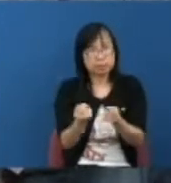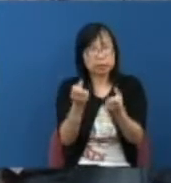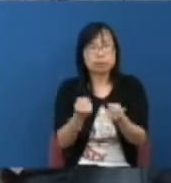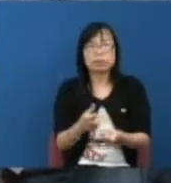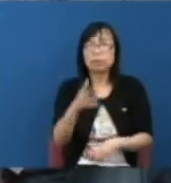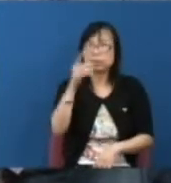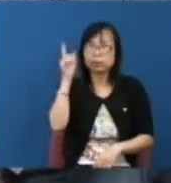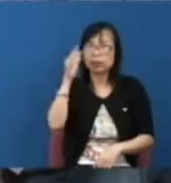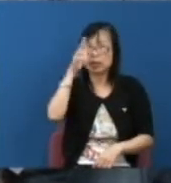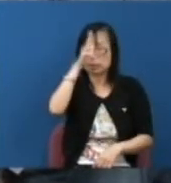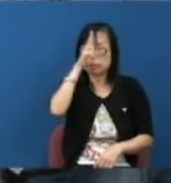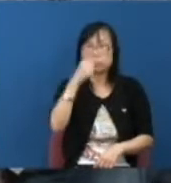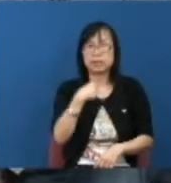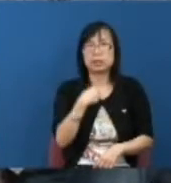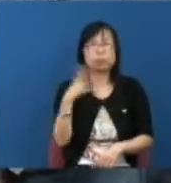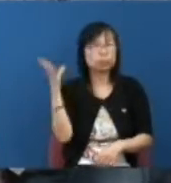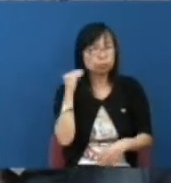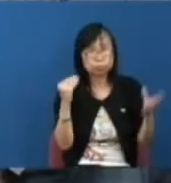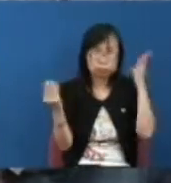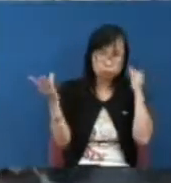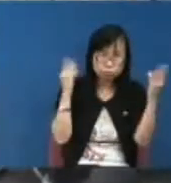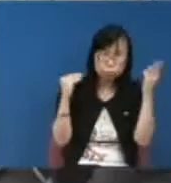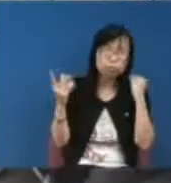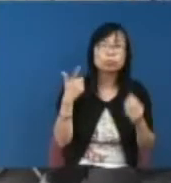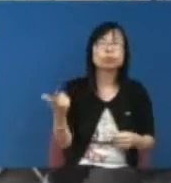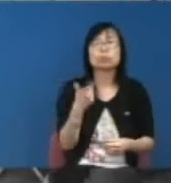政府應該要即係都要多聽一下呢個方案。